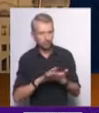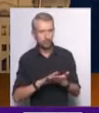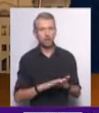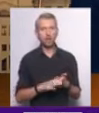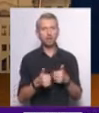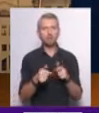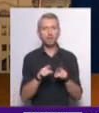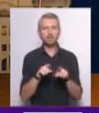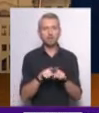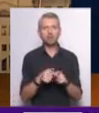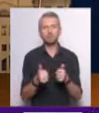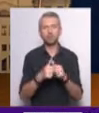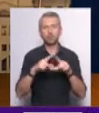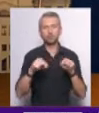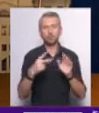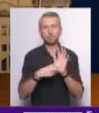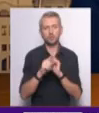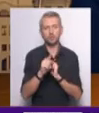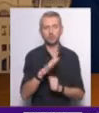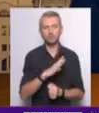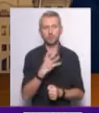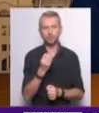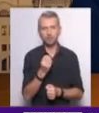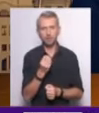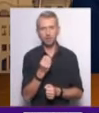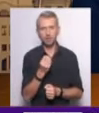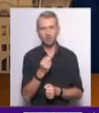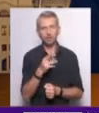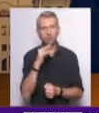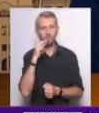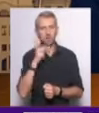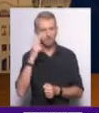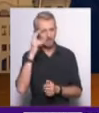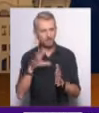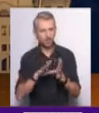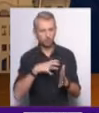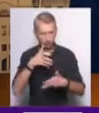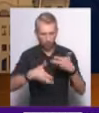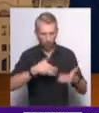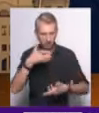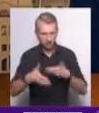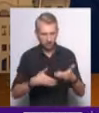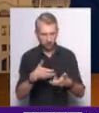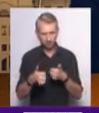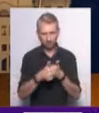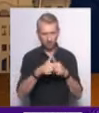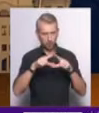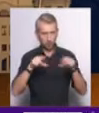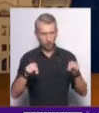71-ї школи було ще по вині «Київенерго» розриття на підході.